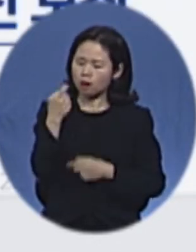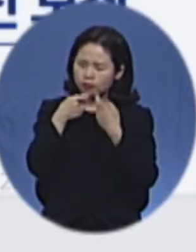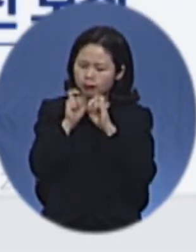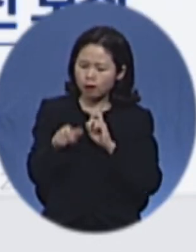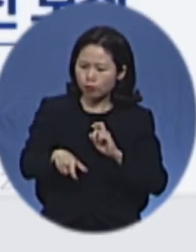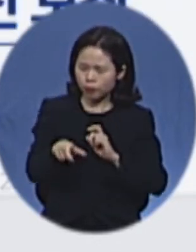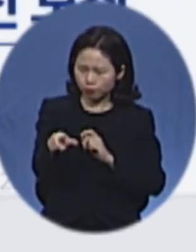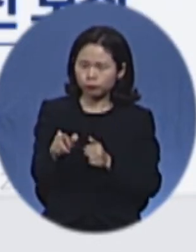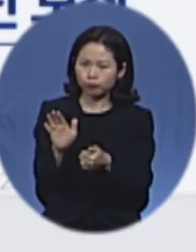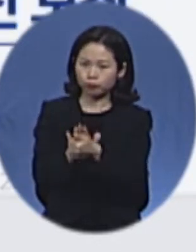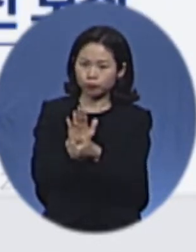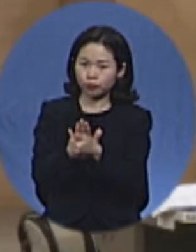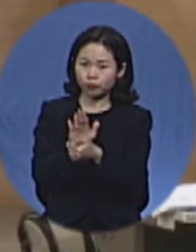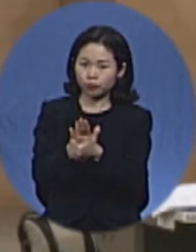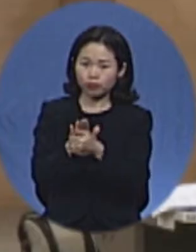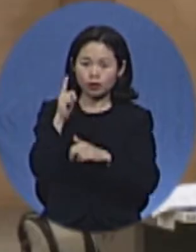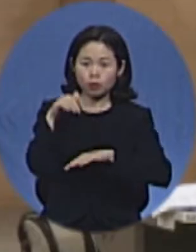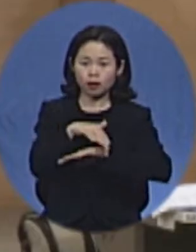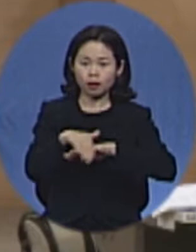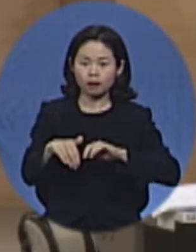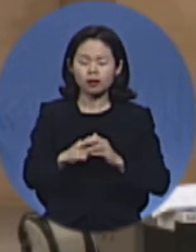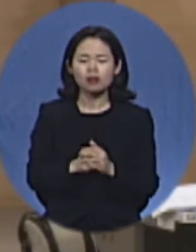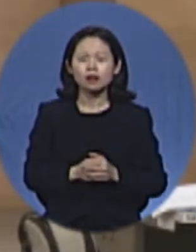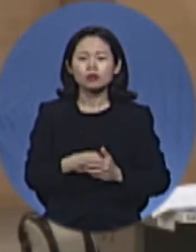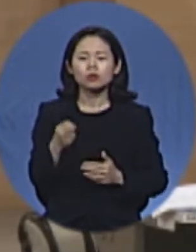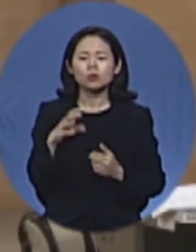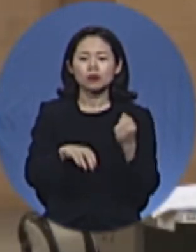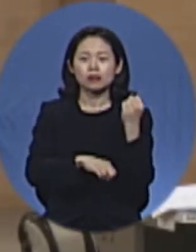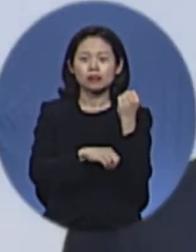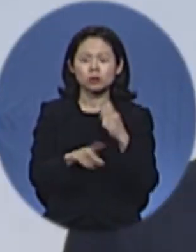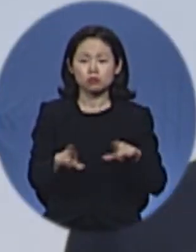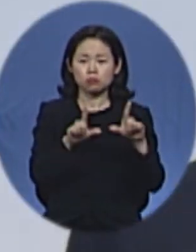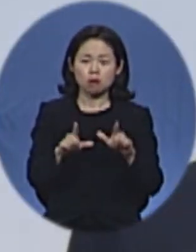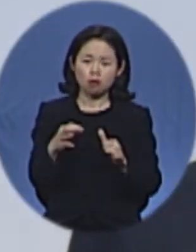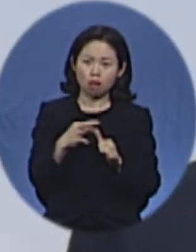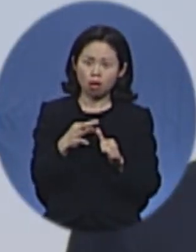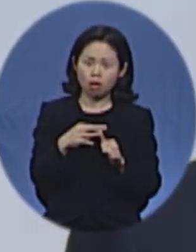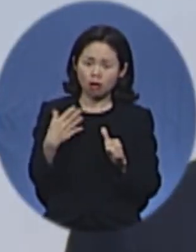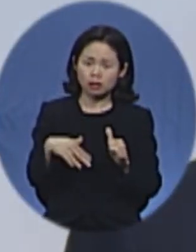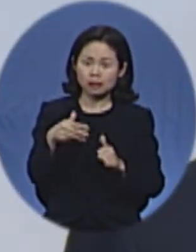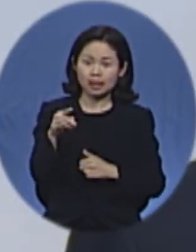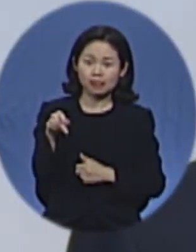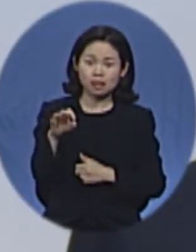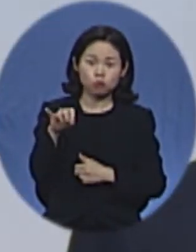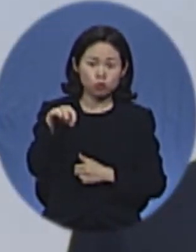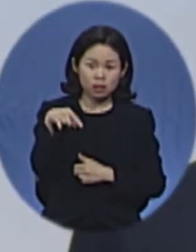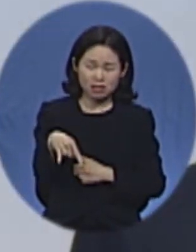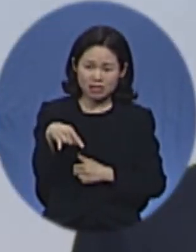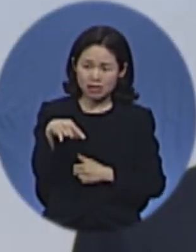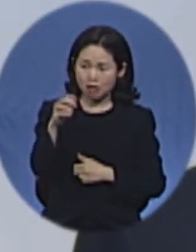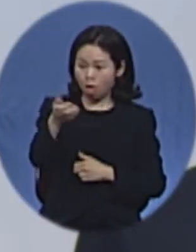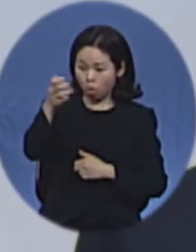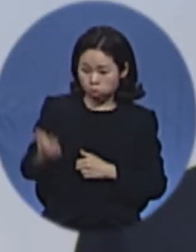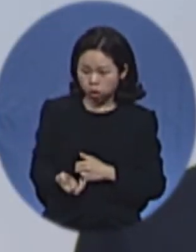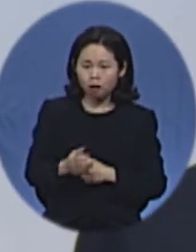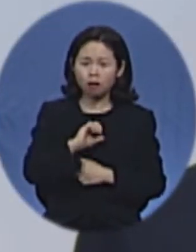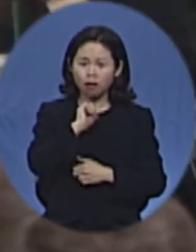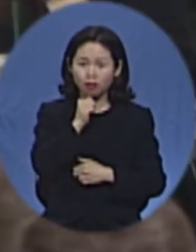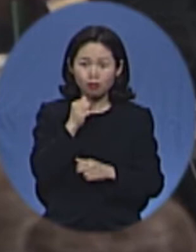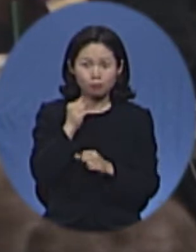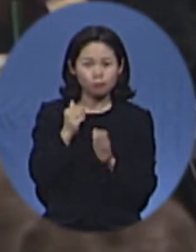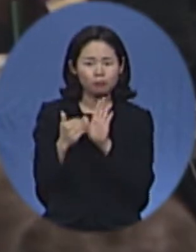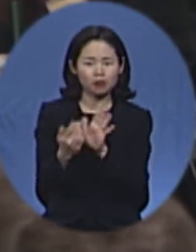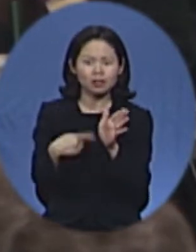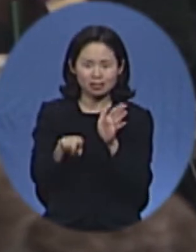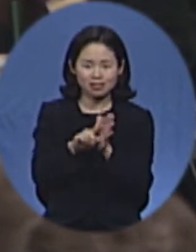있도록 보호한다는 계획입니다. 아울러 기초생활보장 수급을 받지 못하는 차상위 계층의 빈곤층 추락을 막기 위해